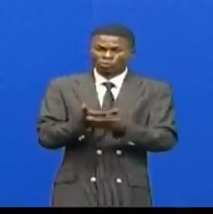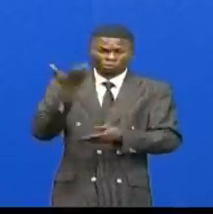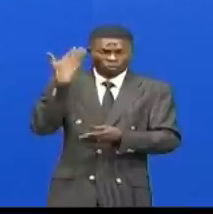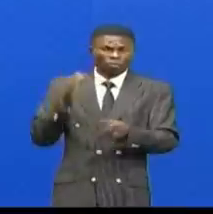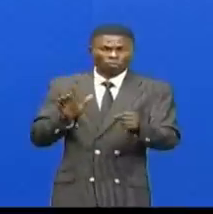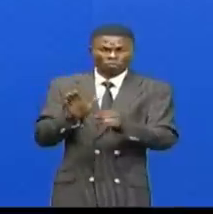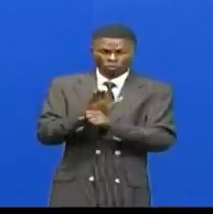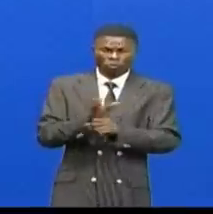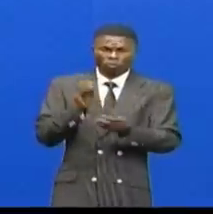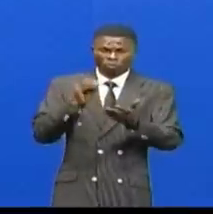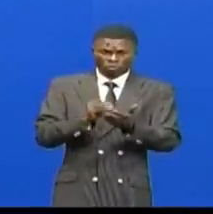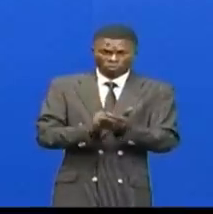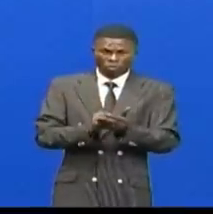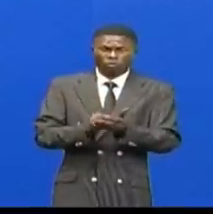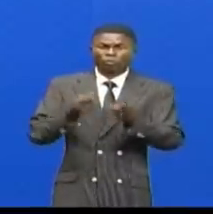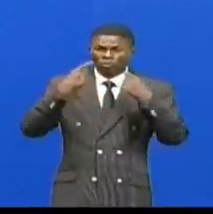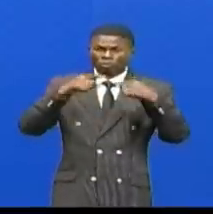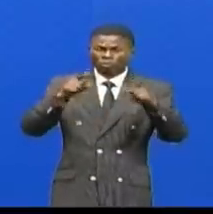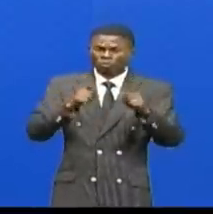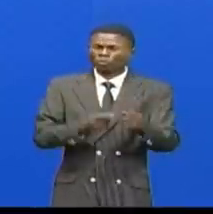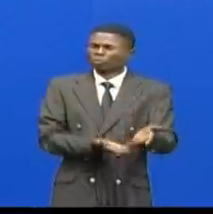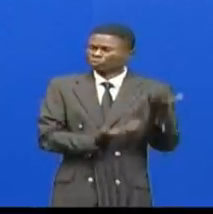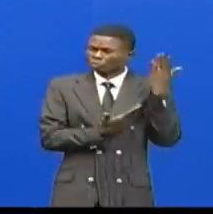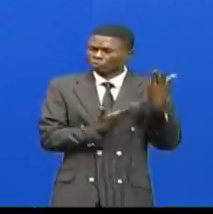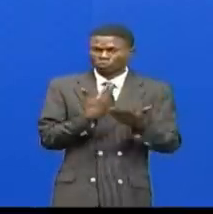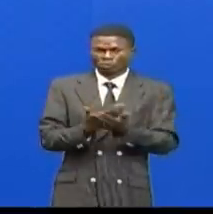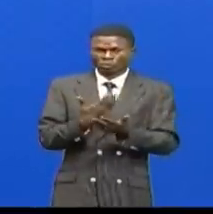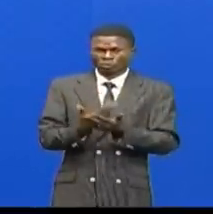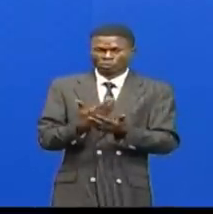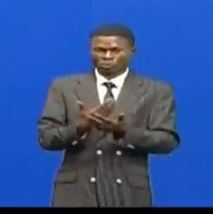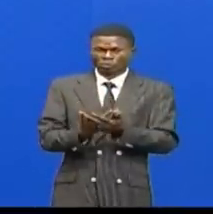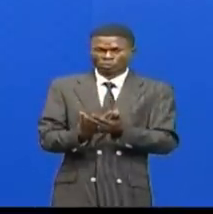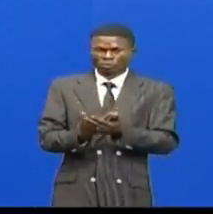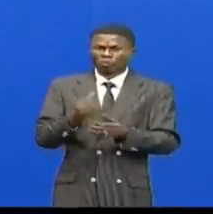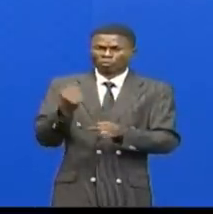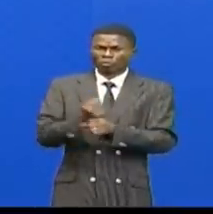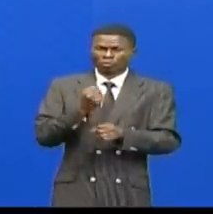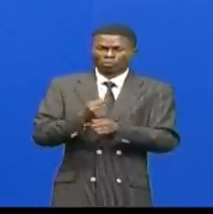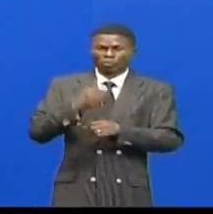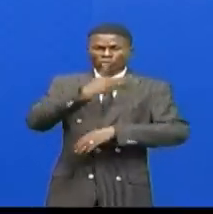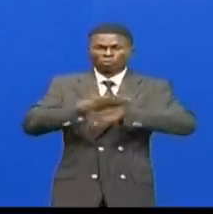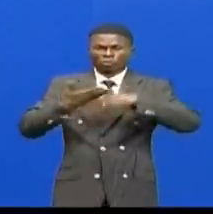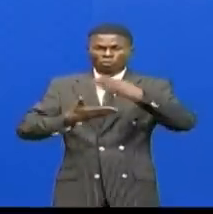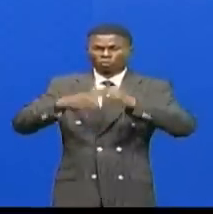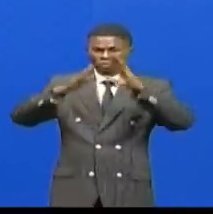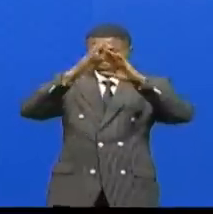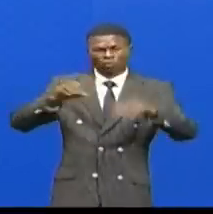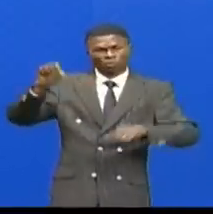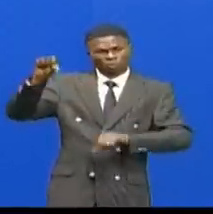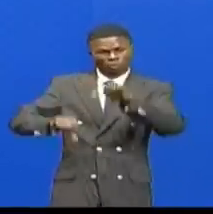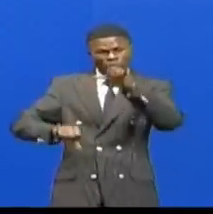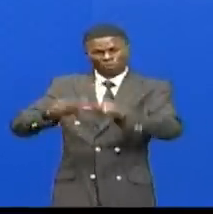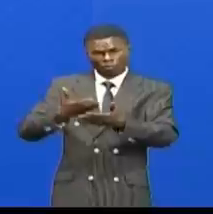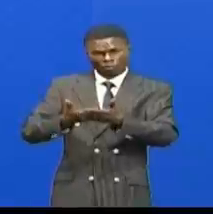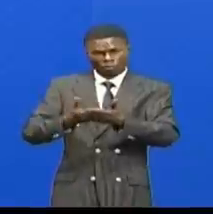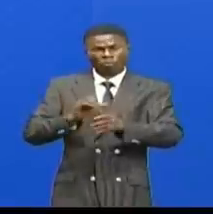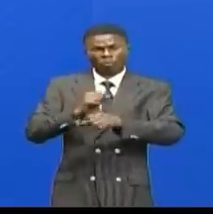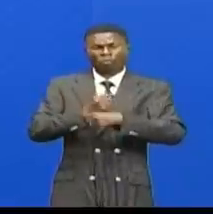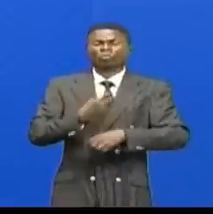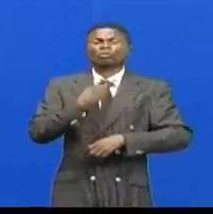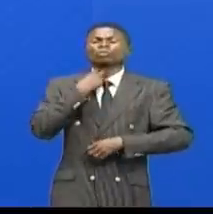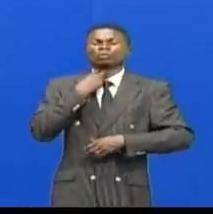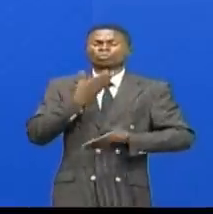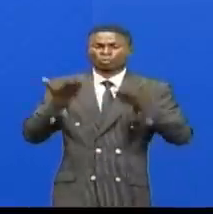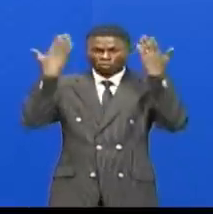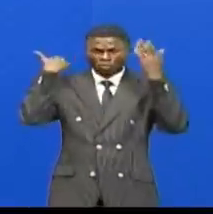viennent également rappeler la nécessité de sévir face aux constructions anarchiques qui constituent une autre dimension